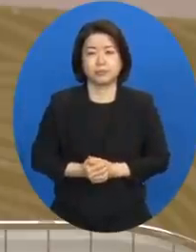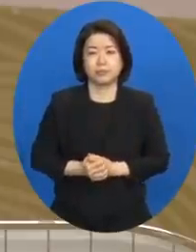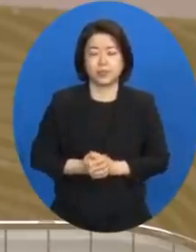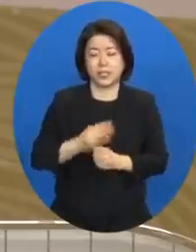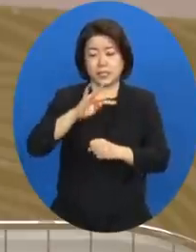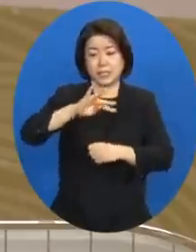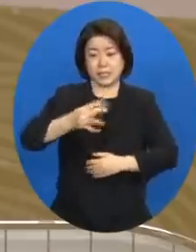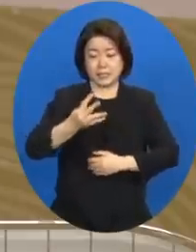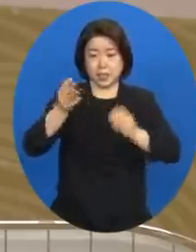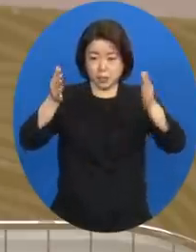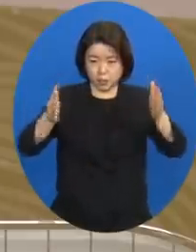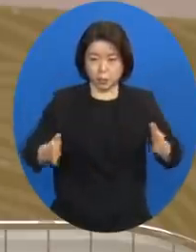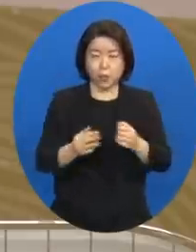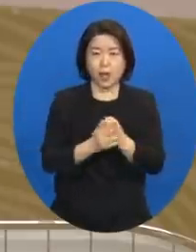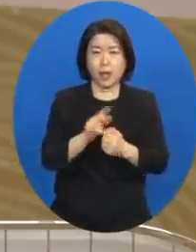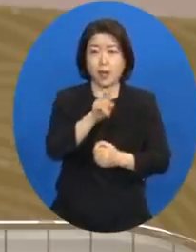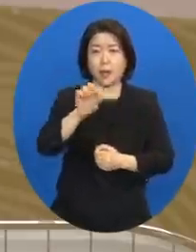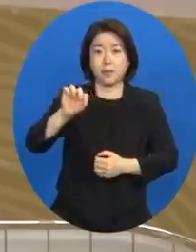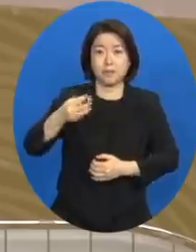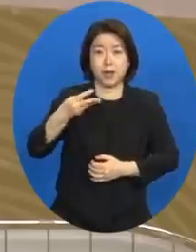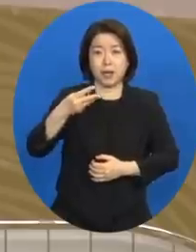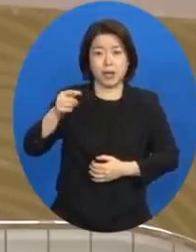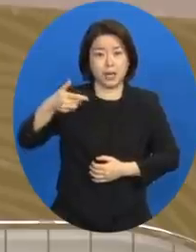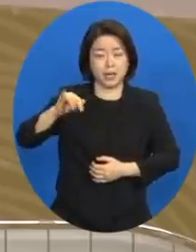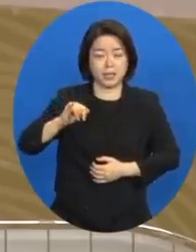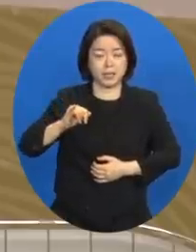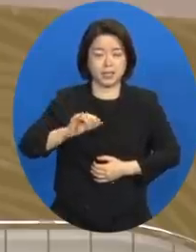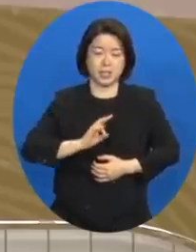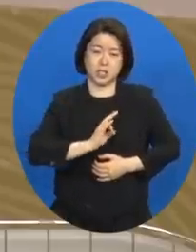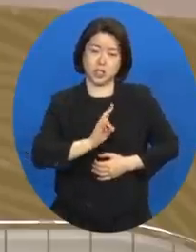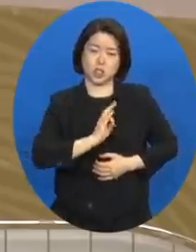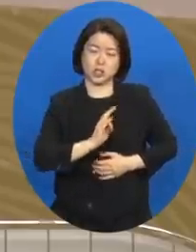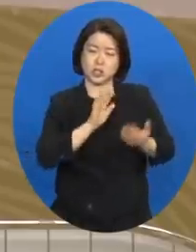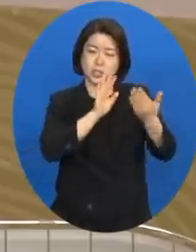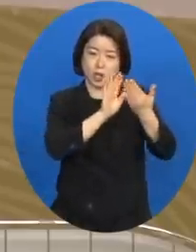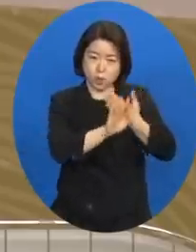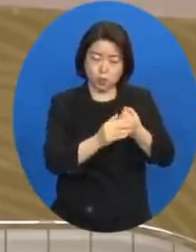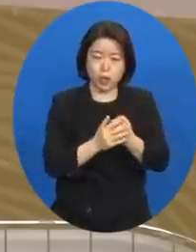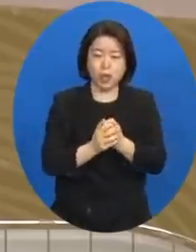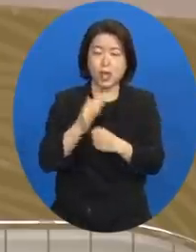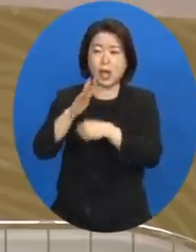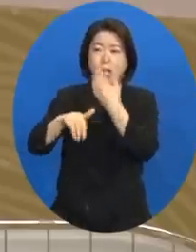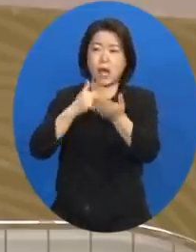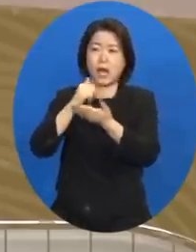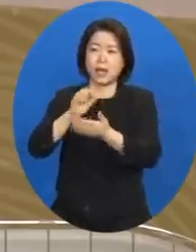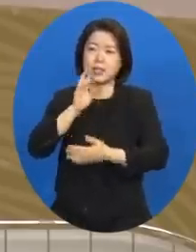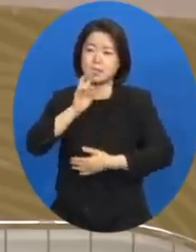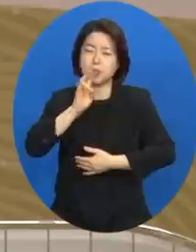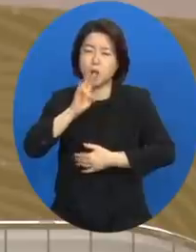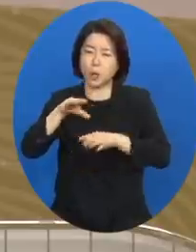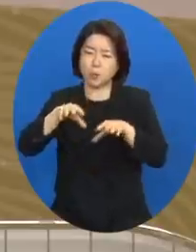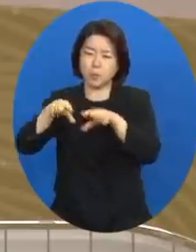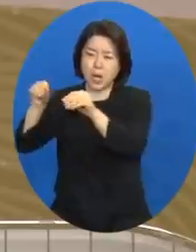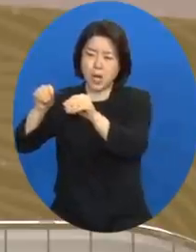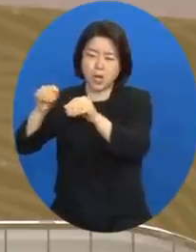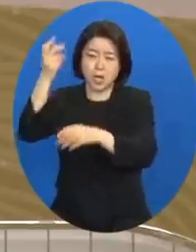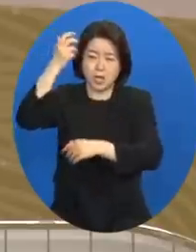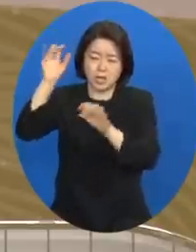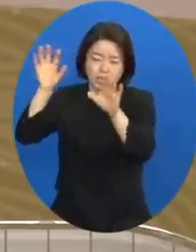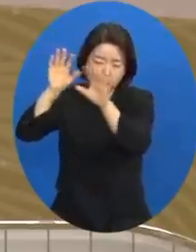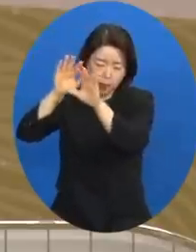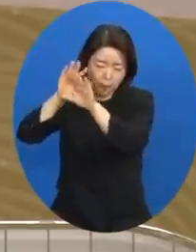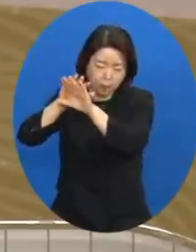400년 동안이나 말라기 선지자 이후에 하나님의 예언이 그쳤던 영적인 암흑기를 깨고